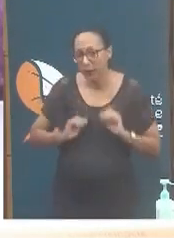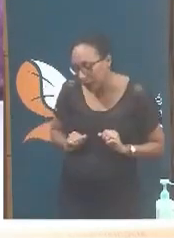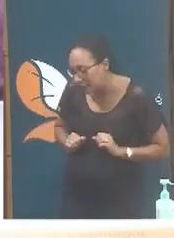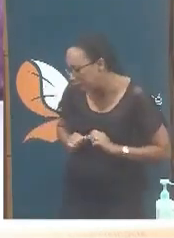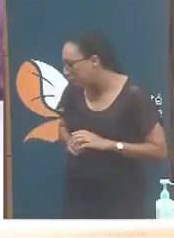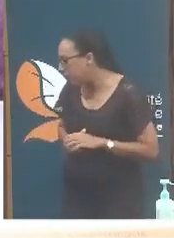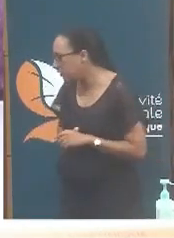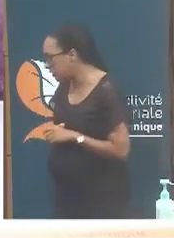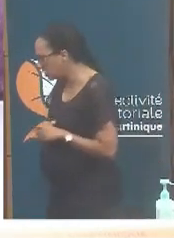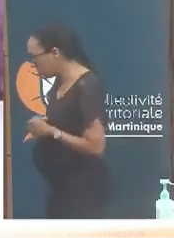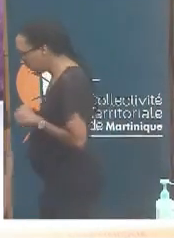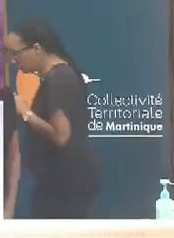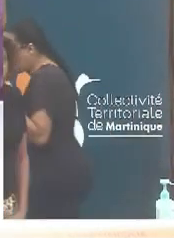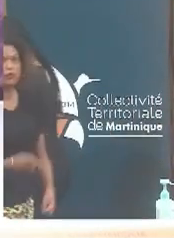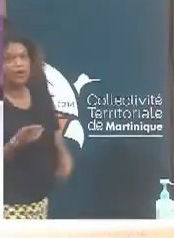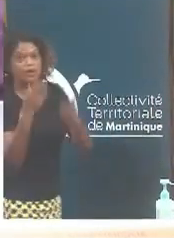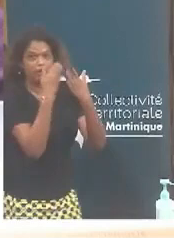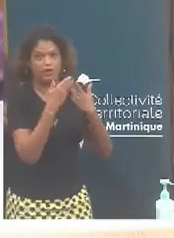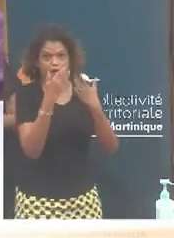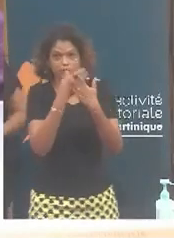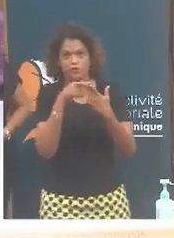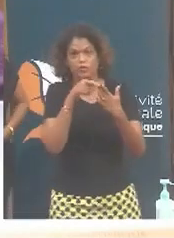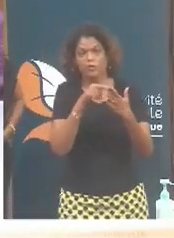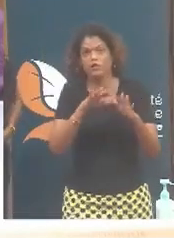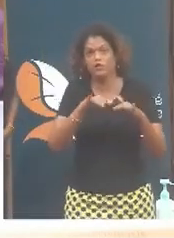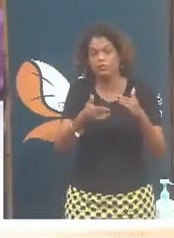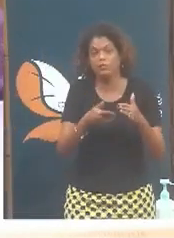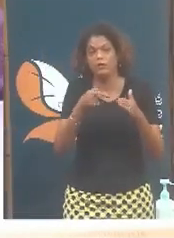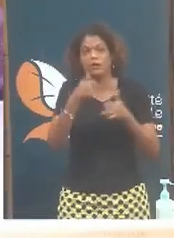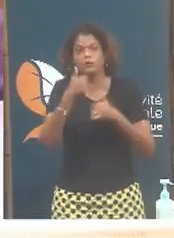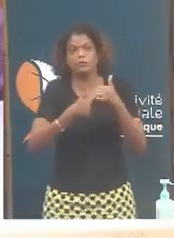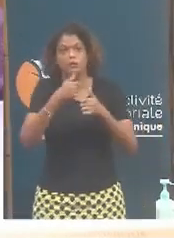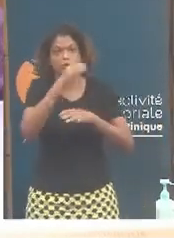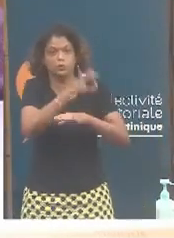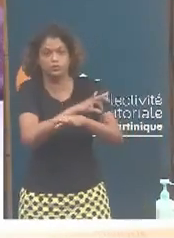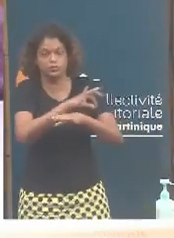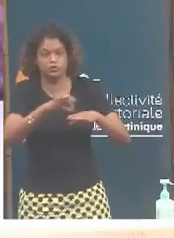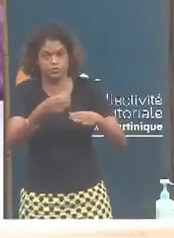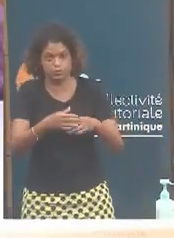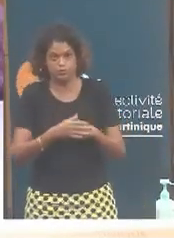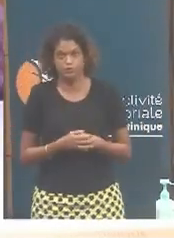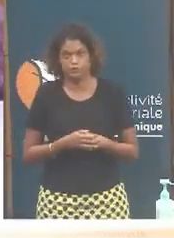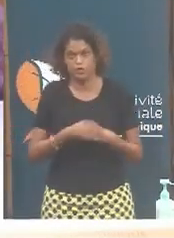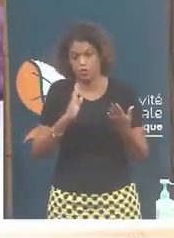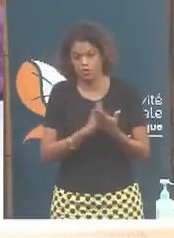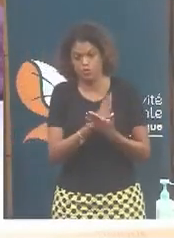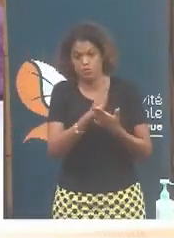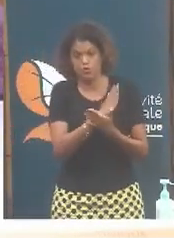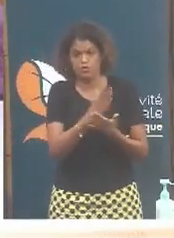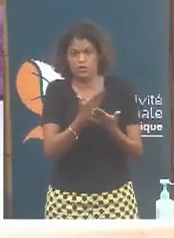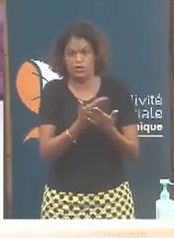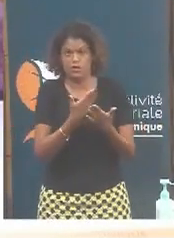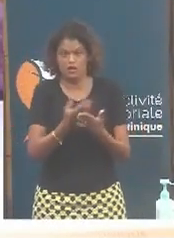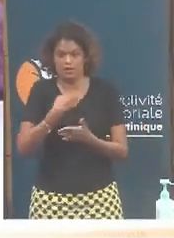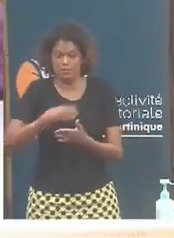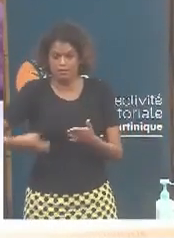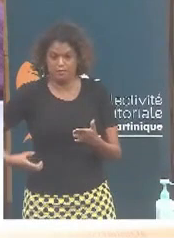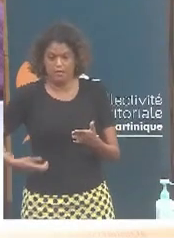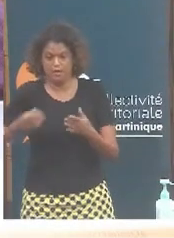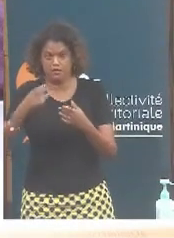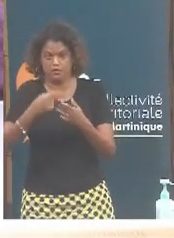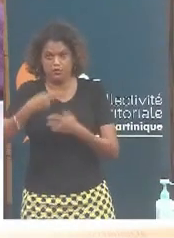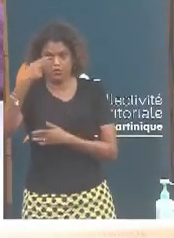puisque les études ont été menées après un concours d'architecture. Je rappelle que ce projet était réclamé par des maires du